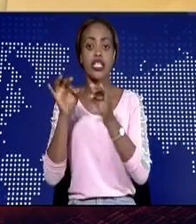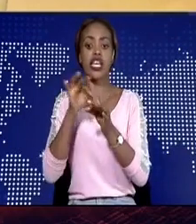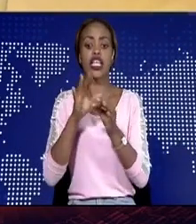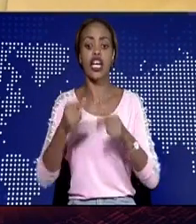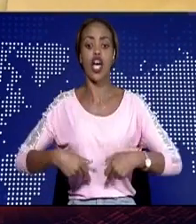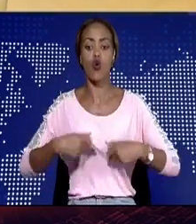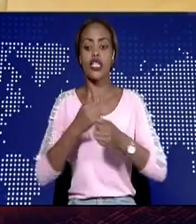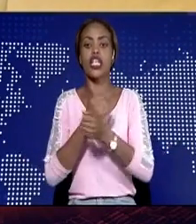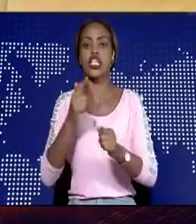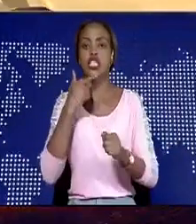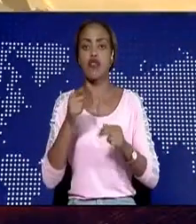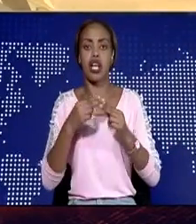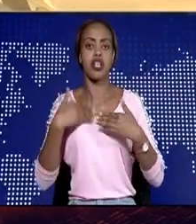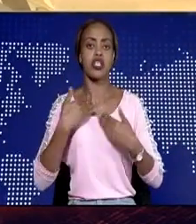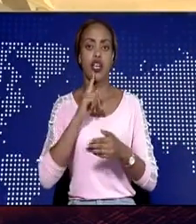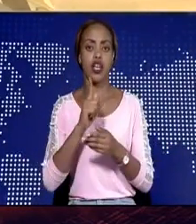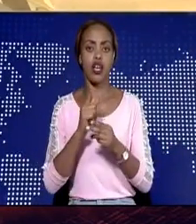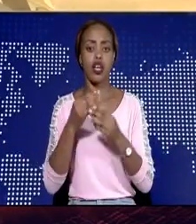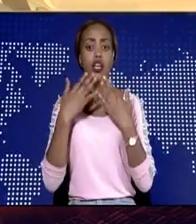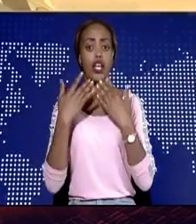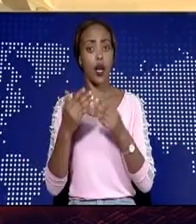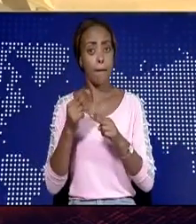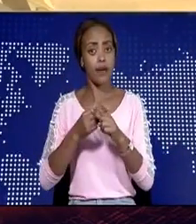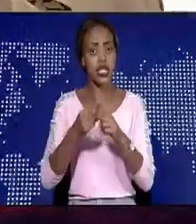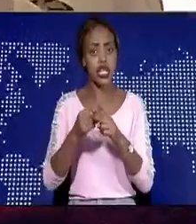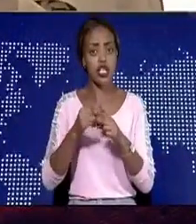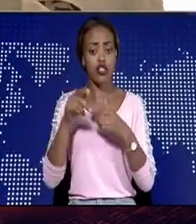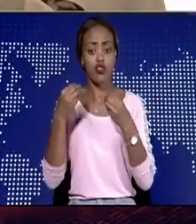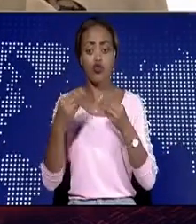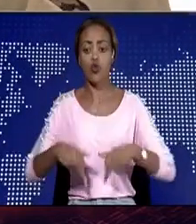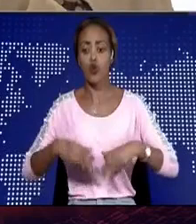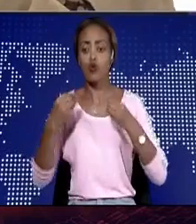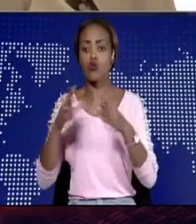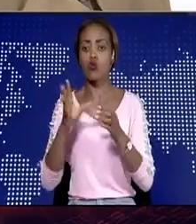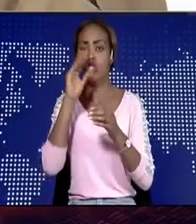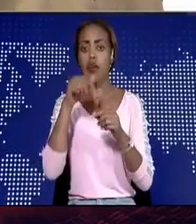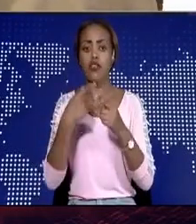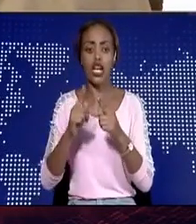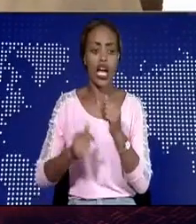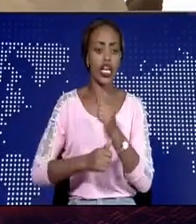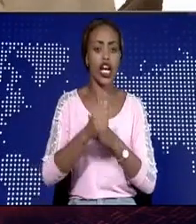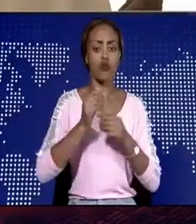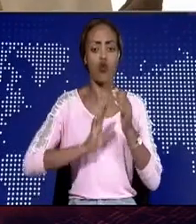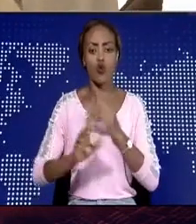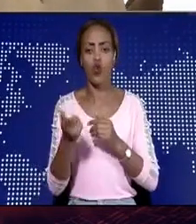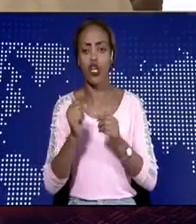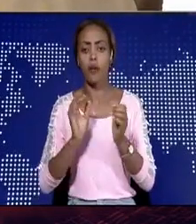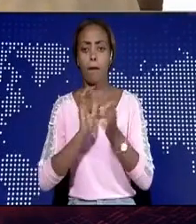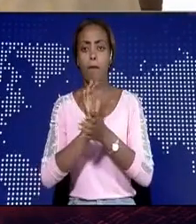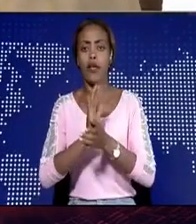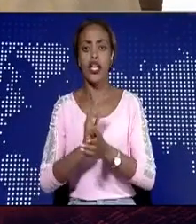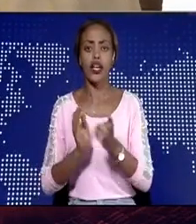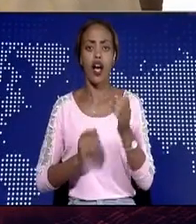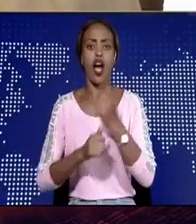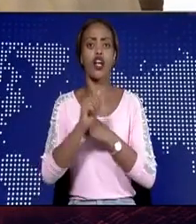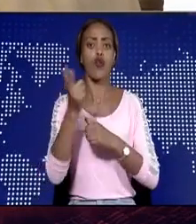انا لدستني اي بملغاس دم حطرات هيوتوم سونو سبا سلازلو تفلالي حدغاتات مخنيات بولي ديون ماكينة حدقة ويقالوا